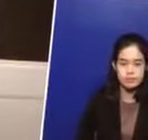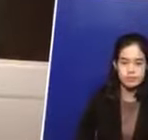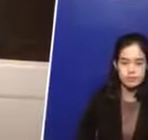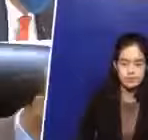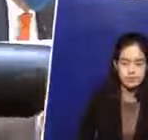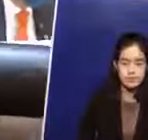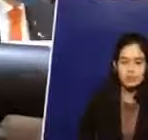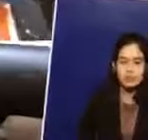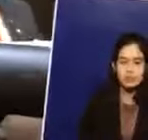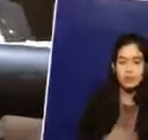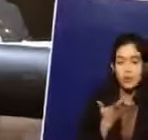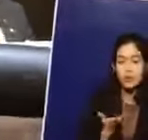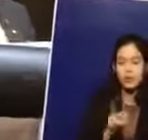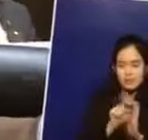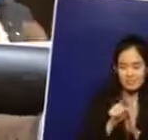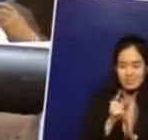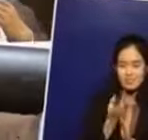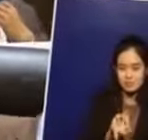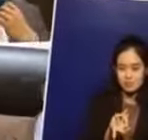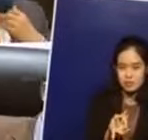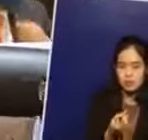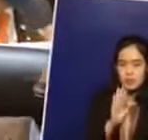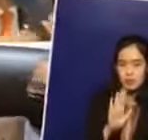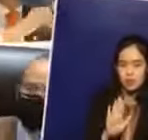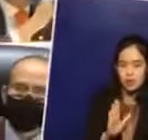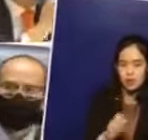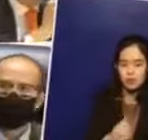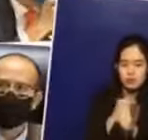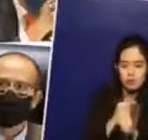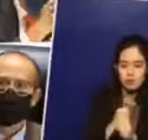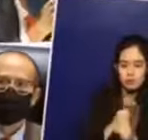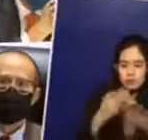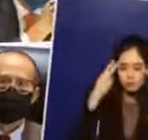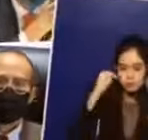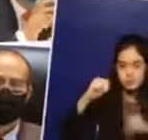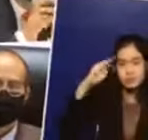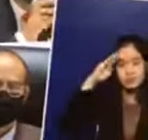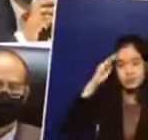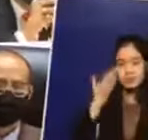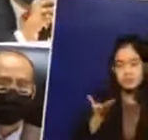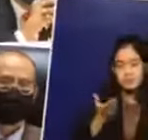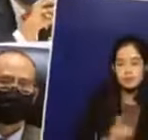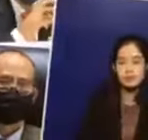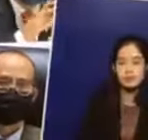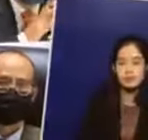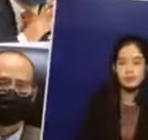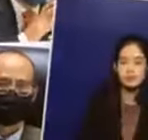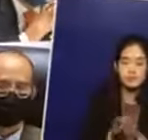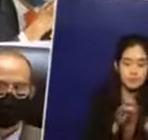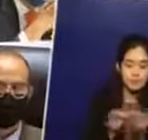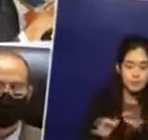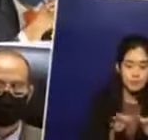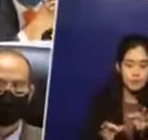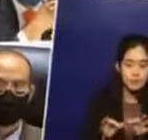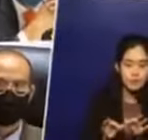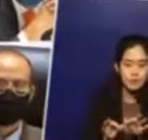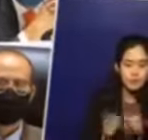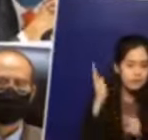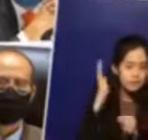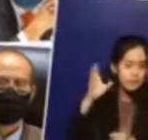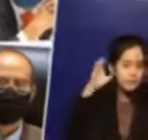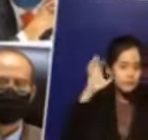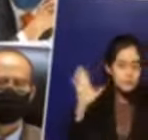ขอดิฉันสรุปครึ่งนาทีค่ะท่านประธาน เชิญครับ พลเอกประยุทธ์จันทร์โอชาที่ดิฉันอภิปรายไม่ไว้วางใจนี้ดิฉันจะ